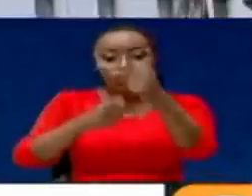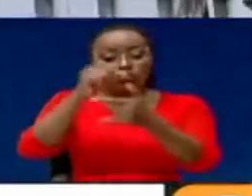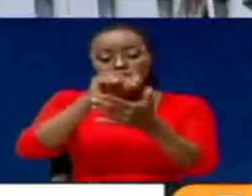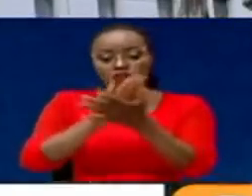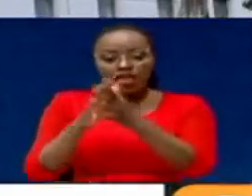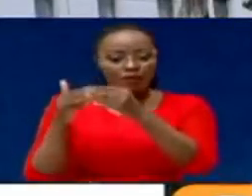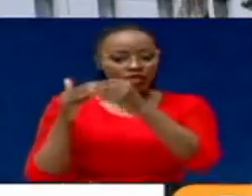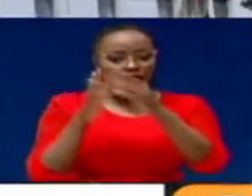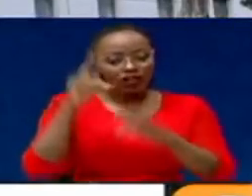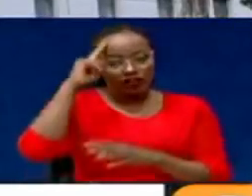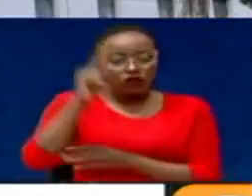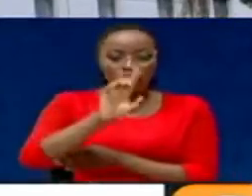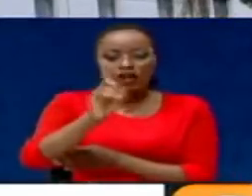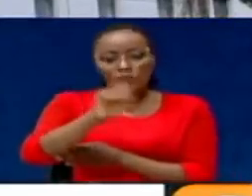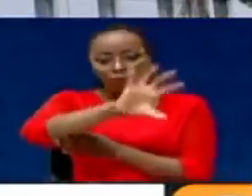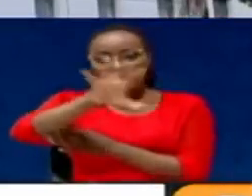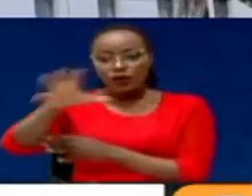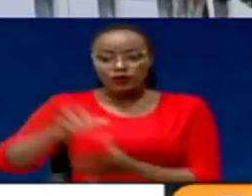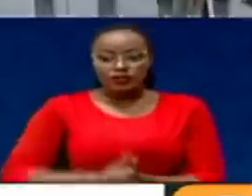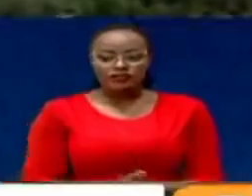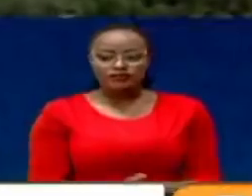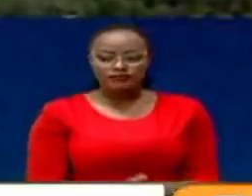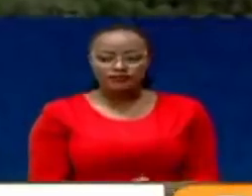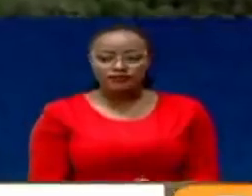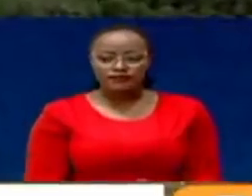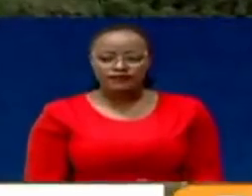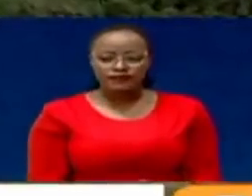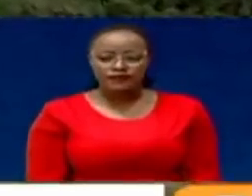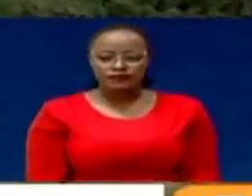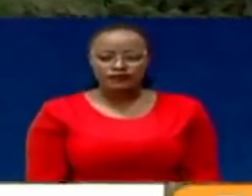kapteni wa jiji la Nairobi. Steve Shitera, runinga ya Citizen, Nairobi.